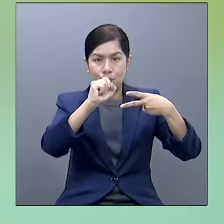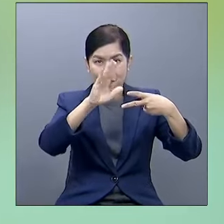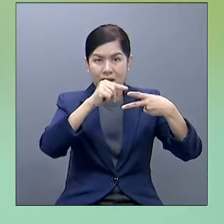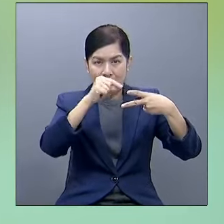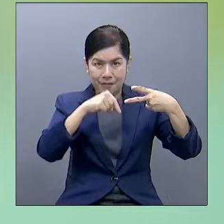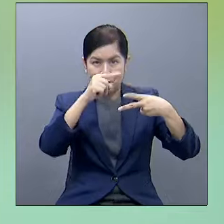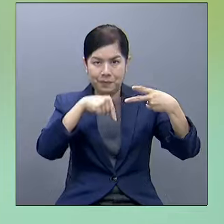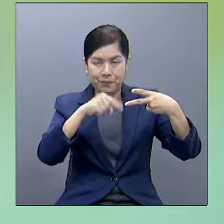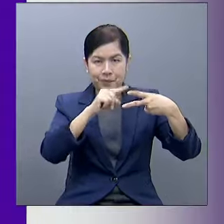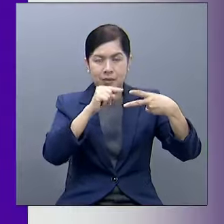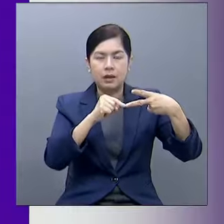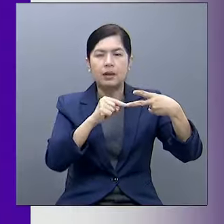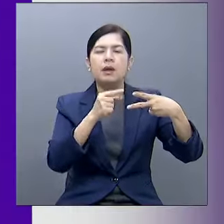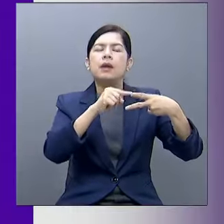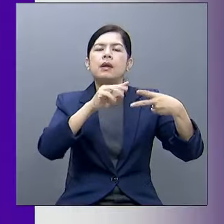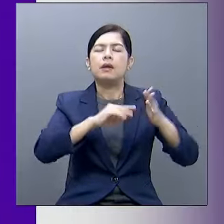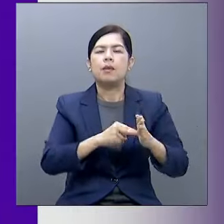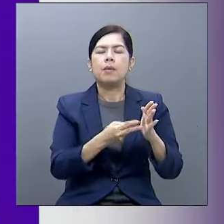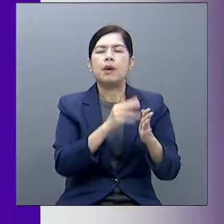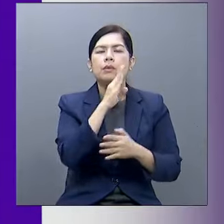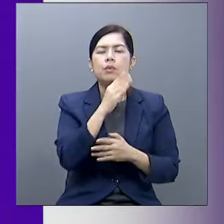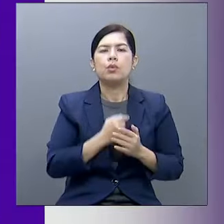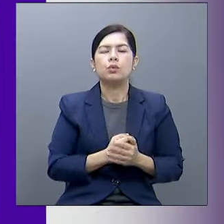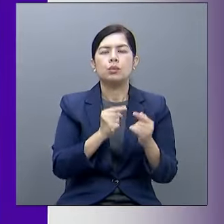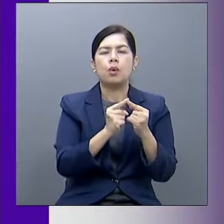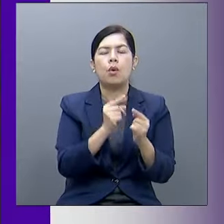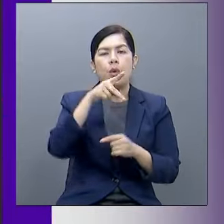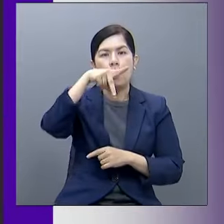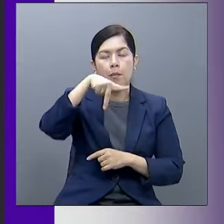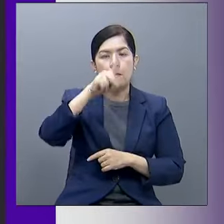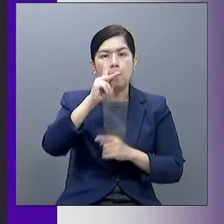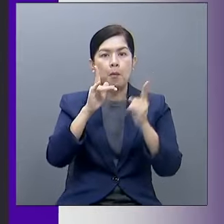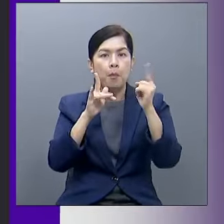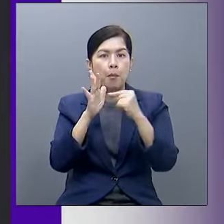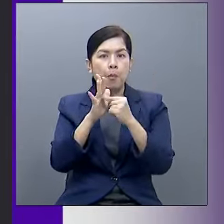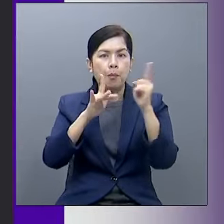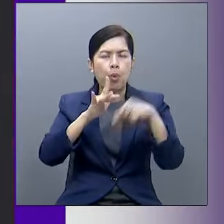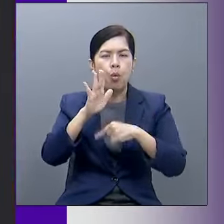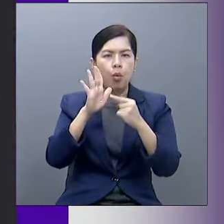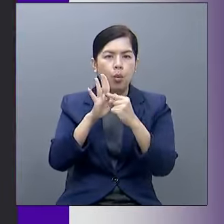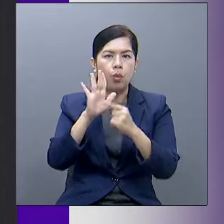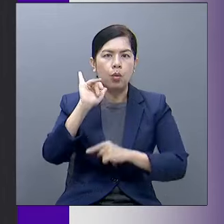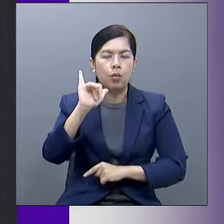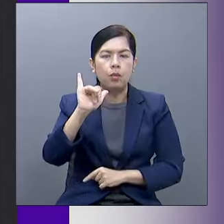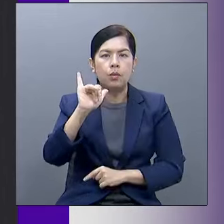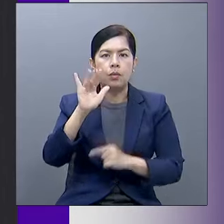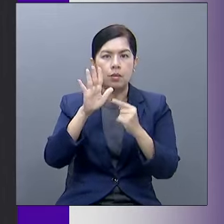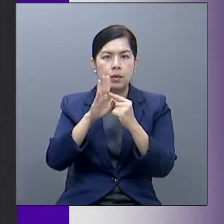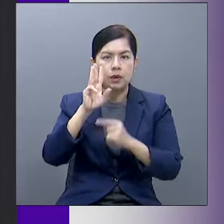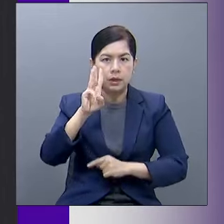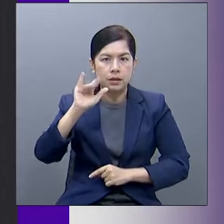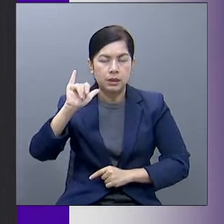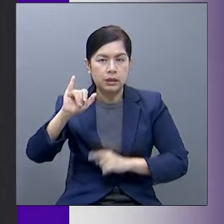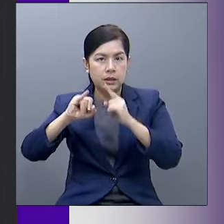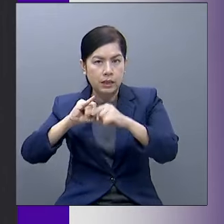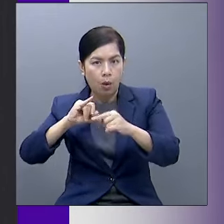งๆเนี่ยมันเป็นความหมาย ทาง แพ่งนะครับแต่ว่าพอเวลามาใช้ความผิดที่เราเรียกเนี่ย พรากผู้เยาว ์พรากผู้เยาว์คือสิ่งที่เ